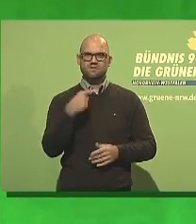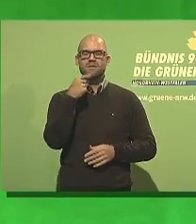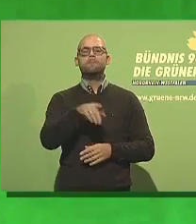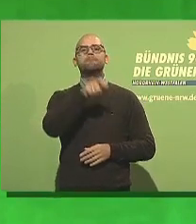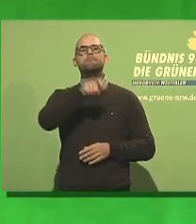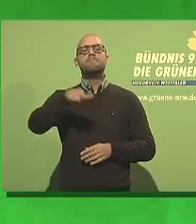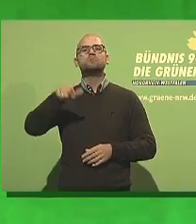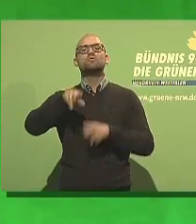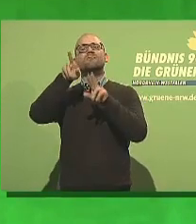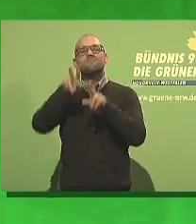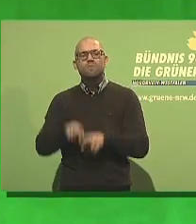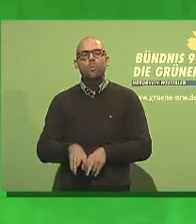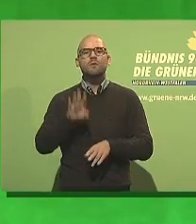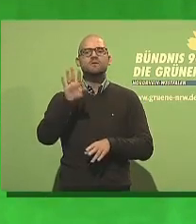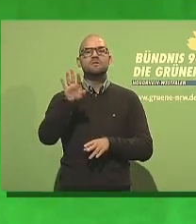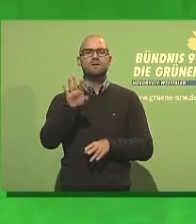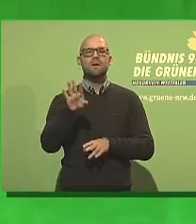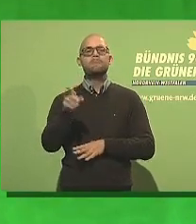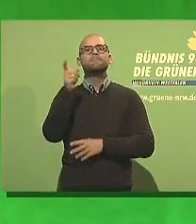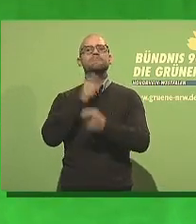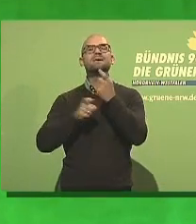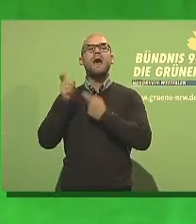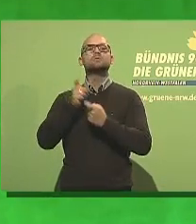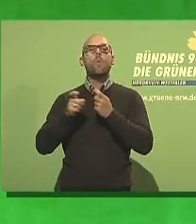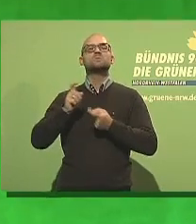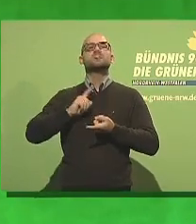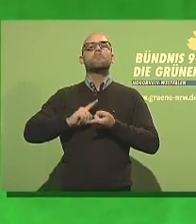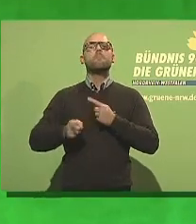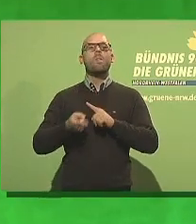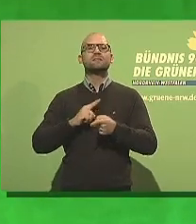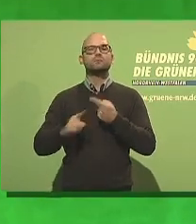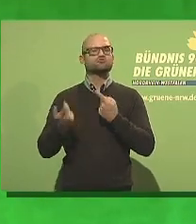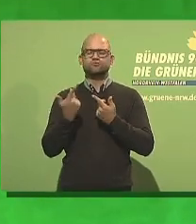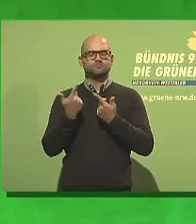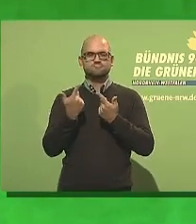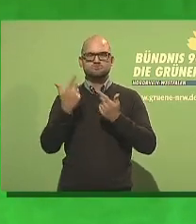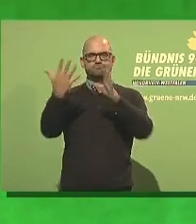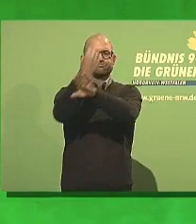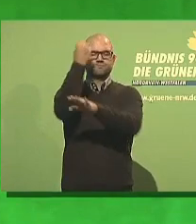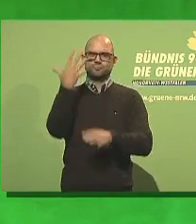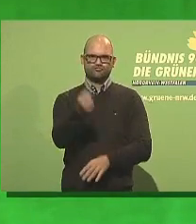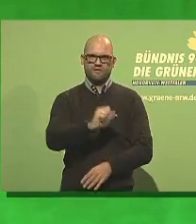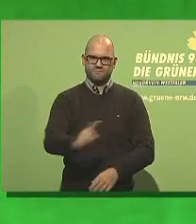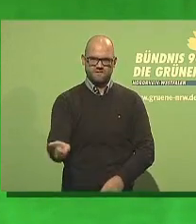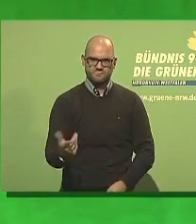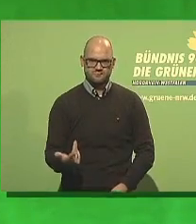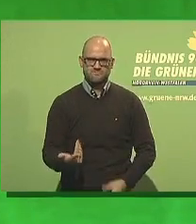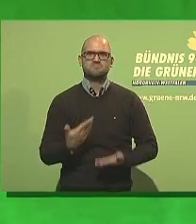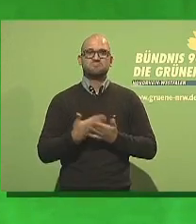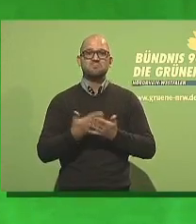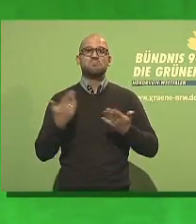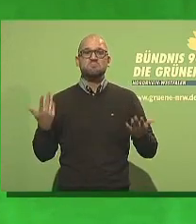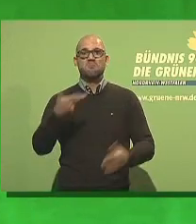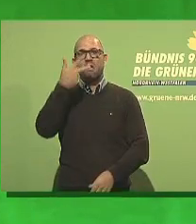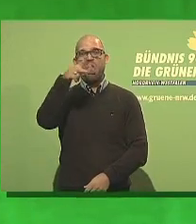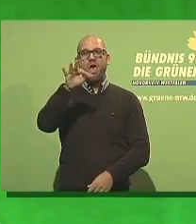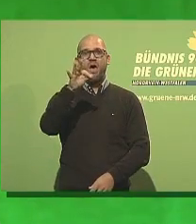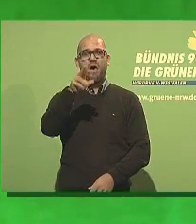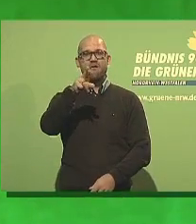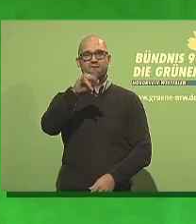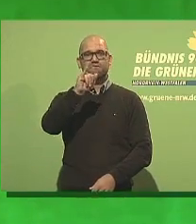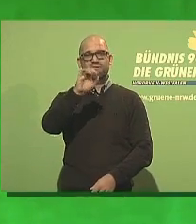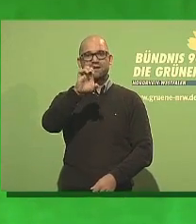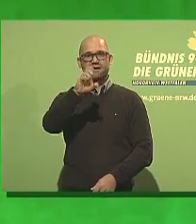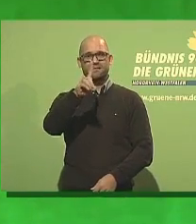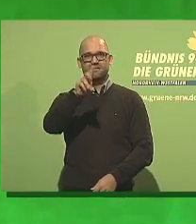ist migrationspolitisch nicht relativierbar. Und was macht der Herr Friedrich?